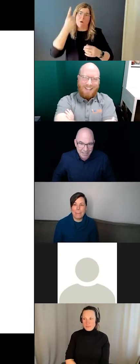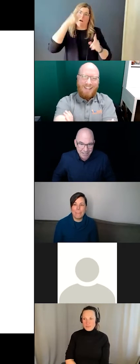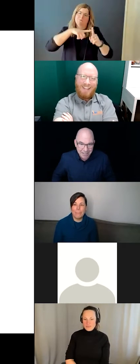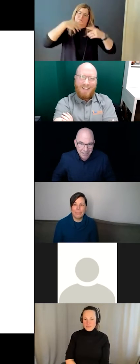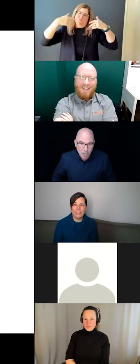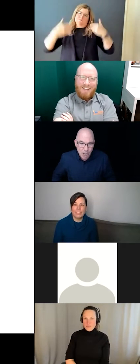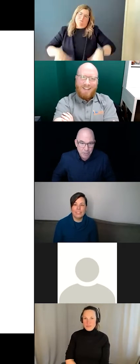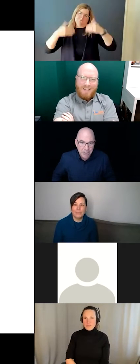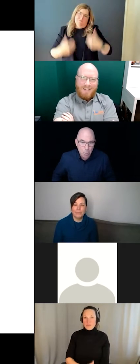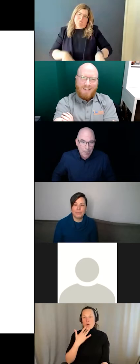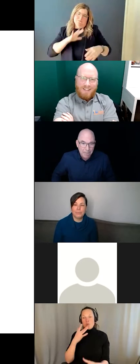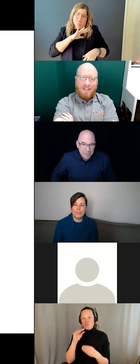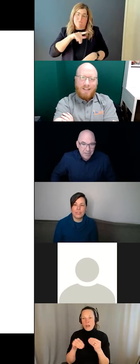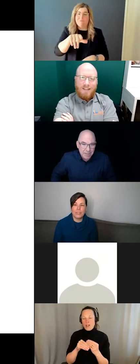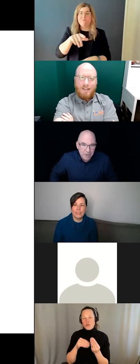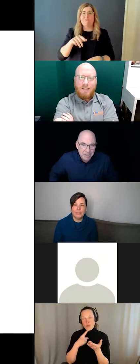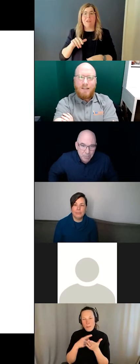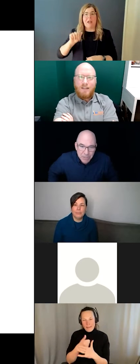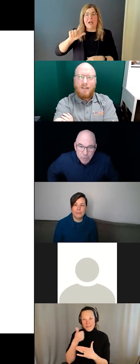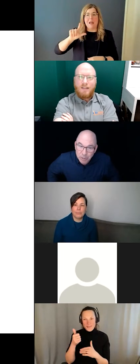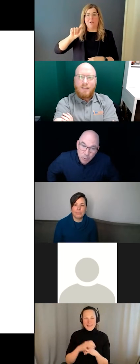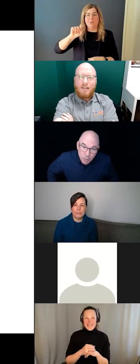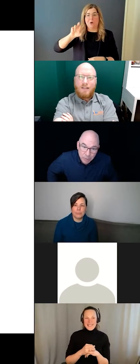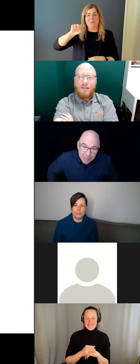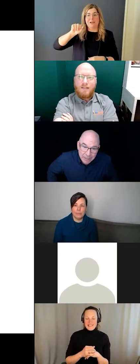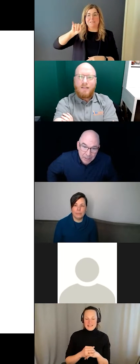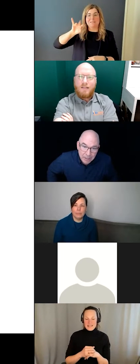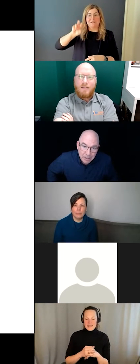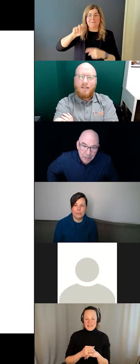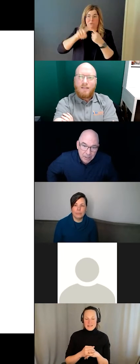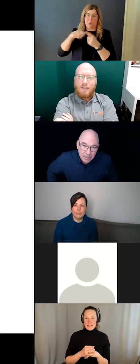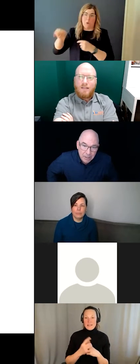Cynthia, continue. OK, bon, j'ai quelque chose que je veux rajouter à cela.